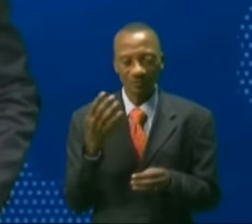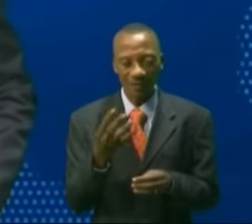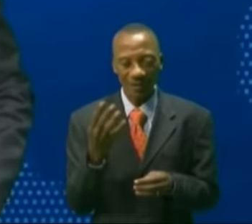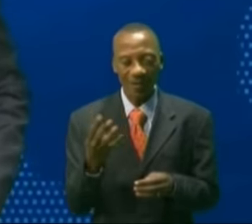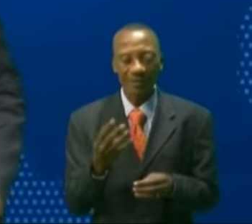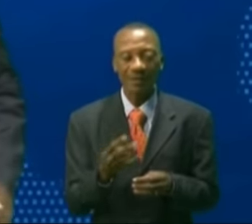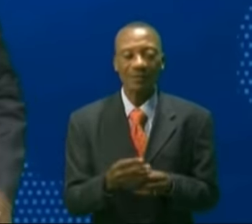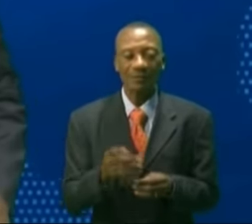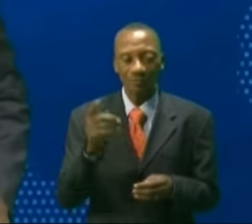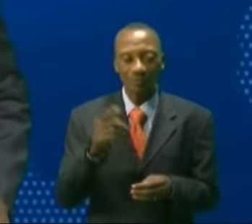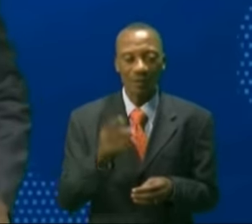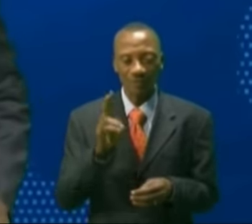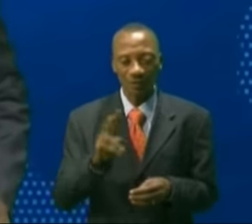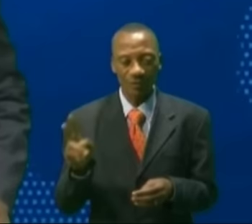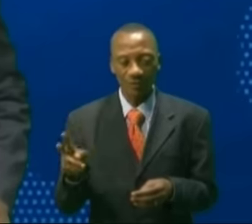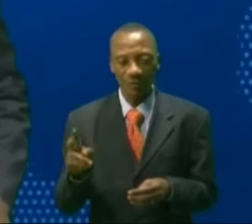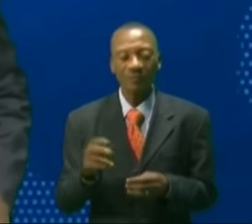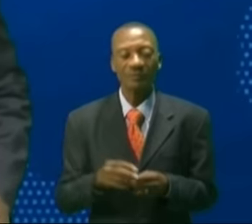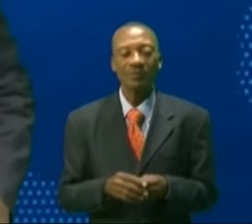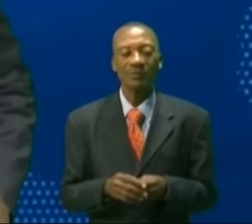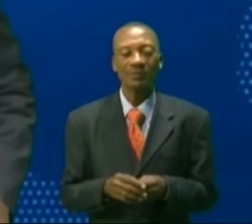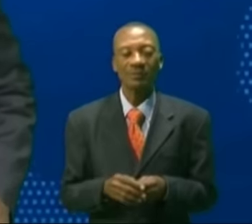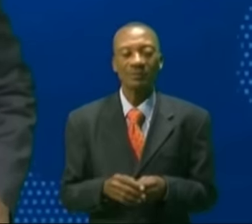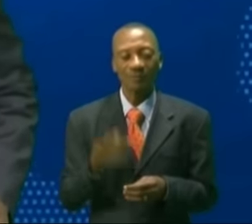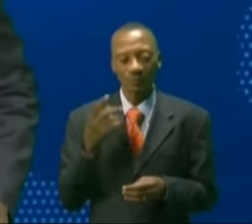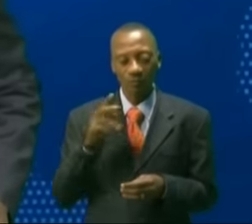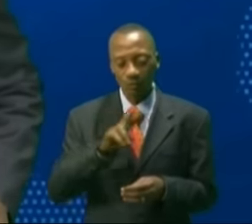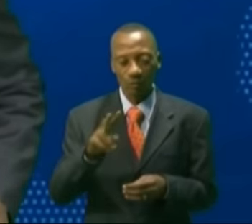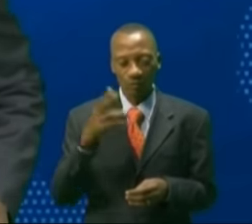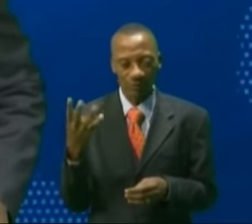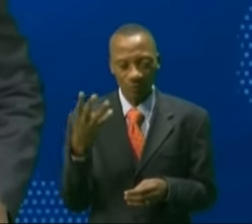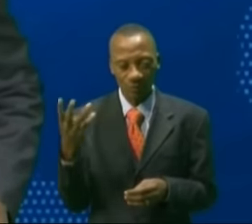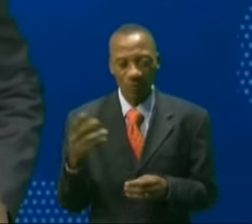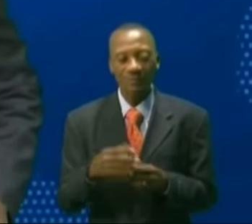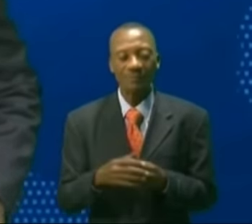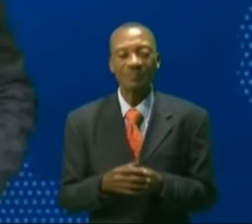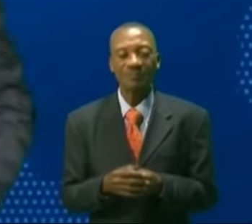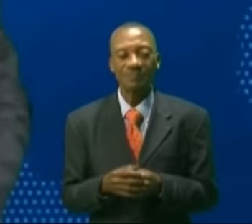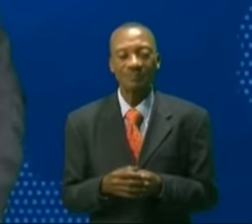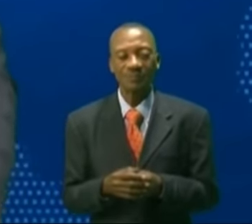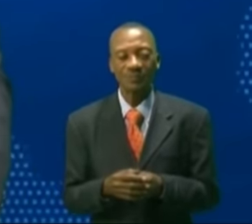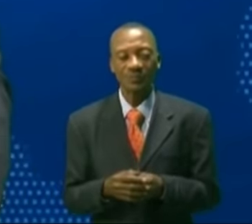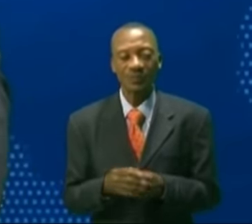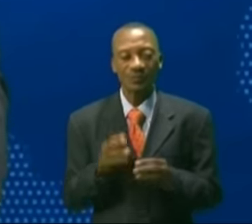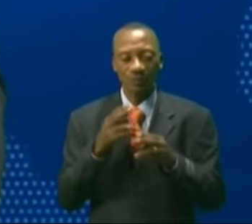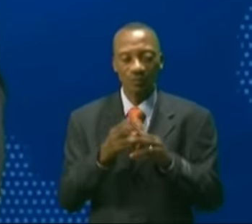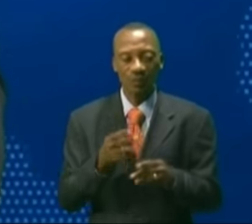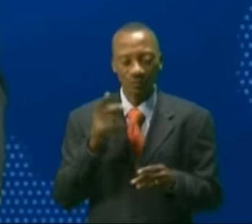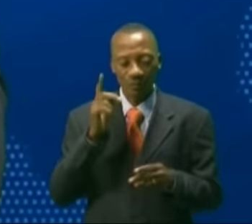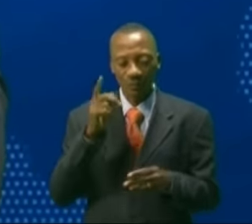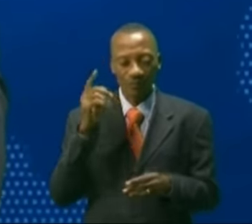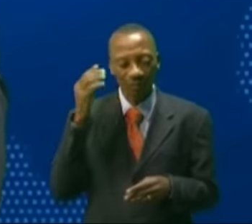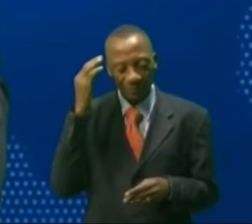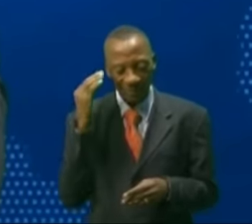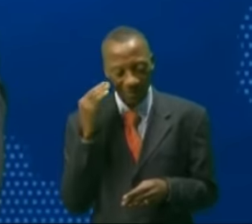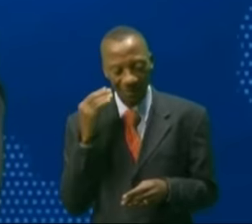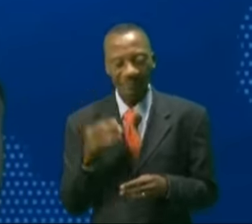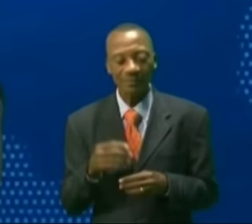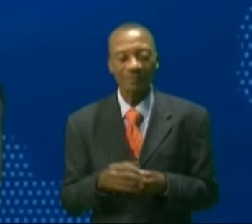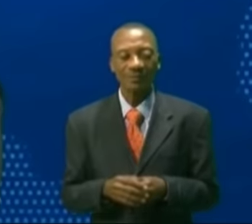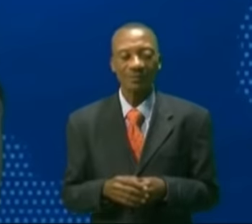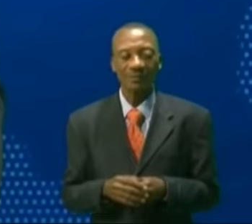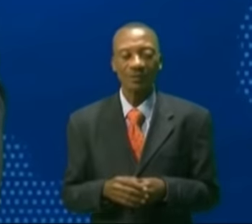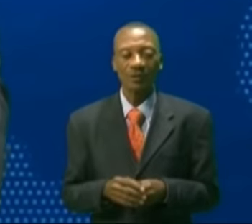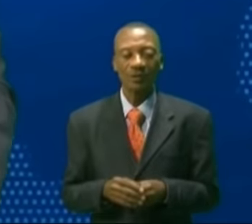du 1er avril 2024 portant nomination d'un premier ministre, vu l'ordonnance numéro